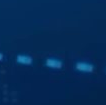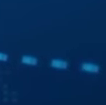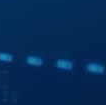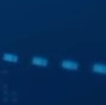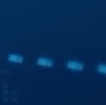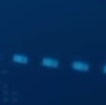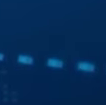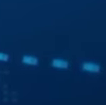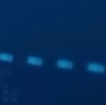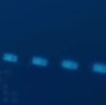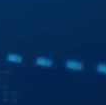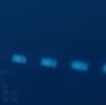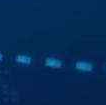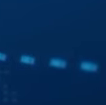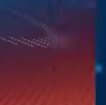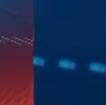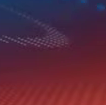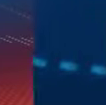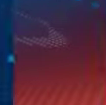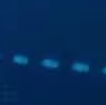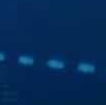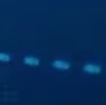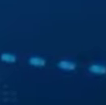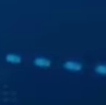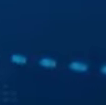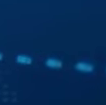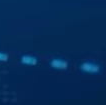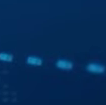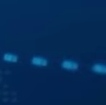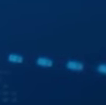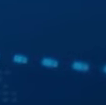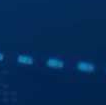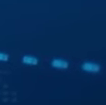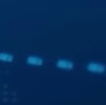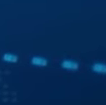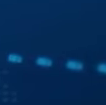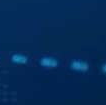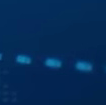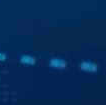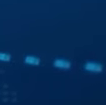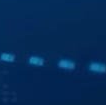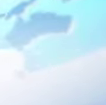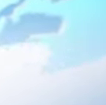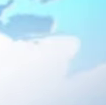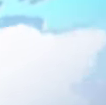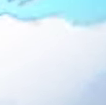Ресей рублі 5 теңге 90 тиын. Қытай юані 24 теңге 92 тиын.